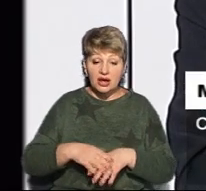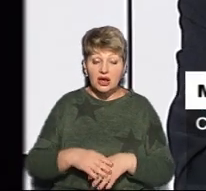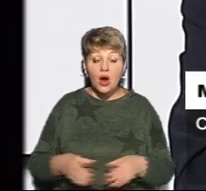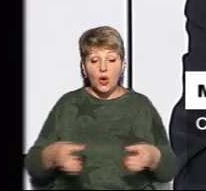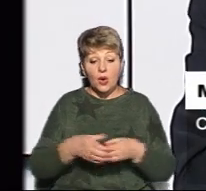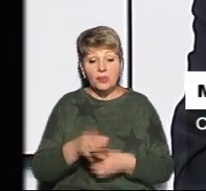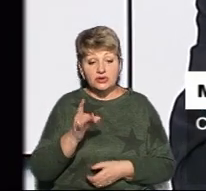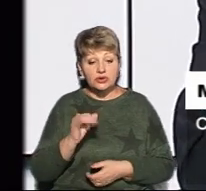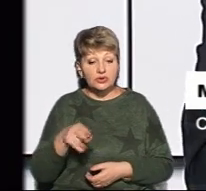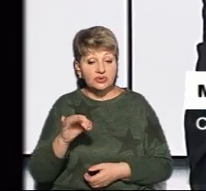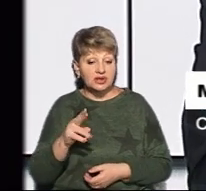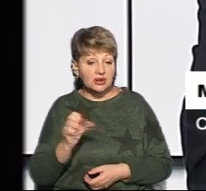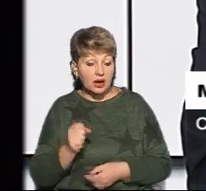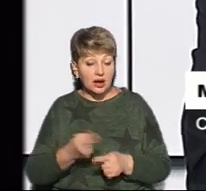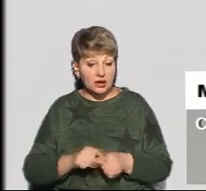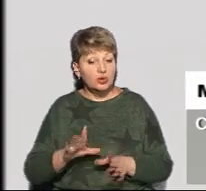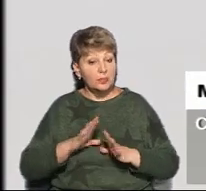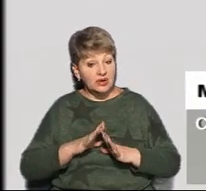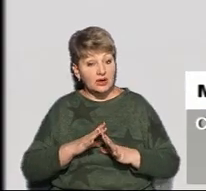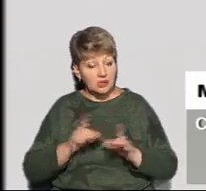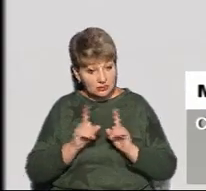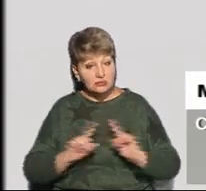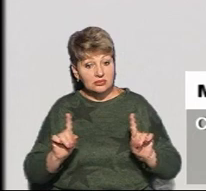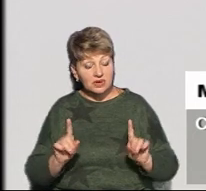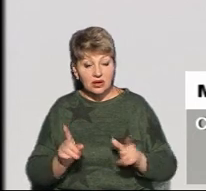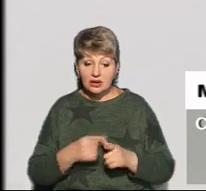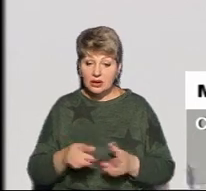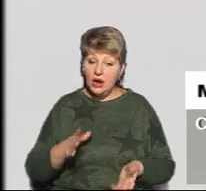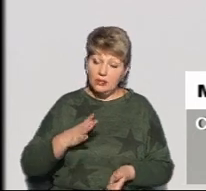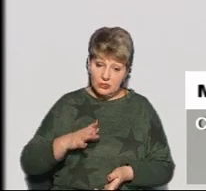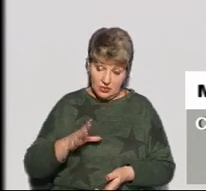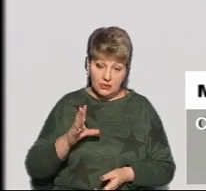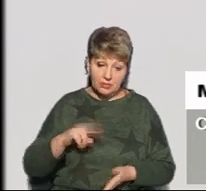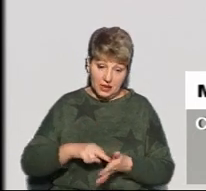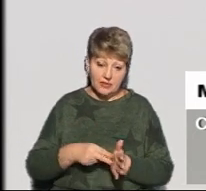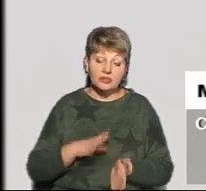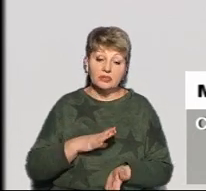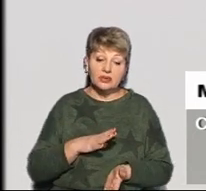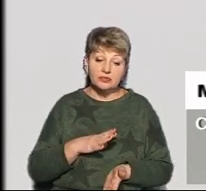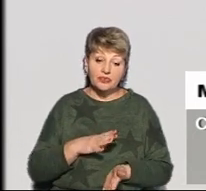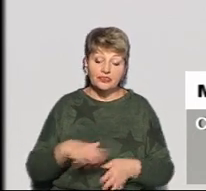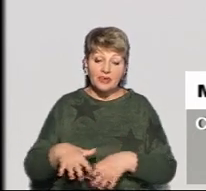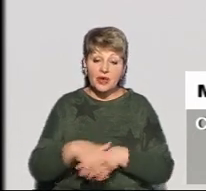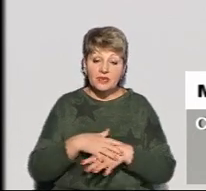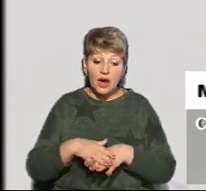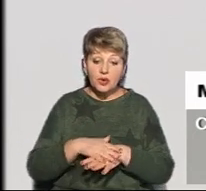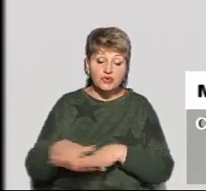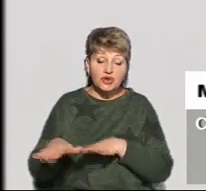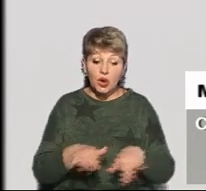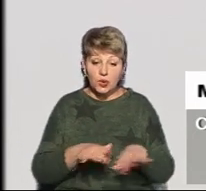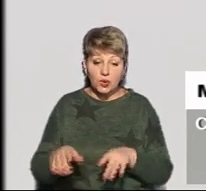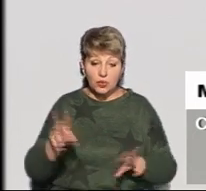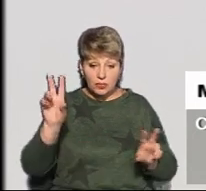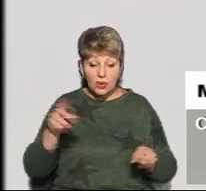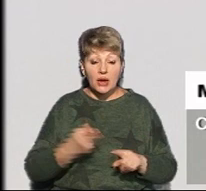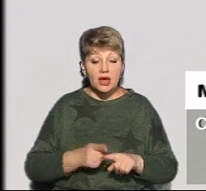Чи було це прогнозовано, чи це було неочікувано, чи... О, давайте детальніше про це. По Народному руху. Ну, давайте, Народний рух. Я думаю, що це